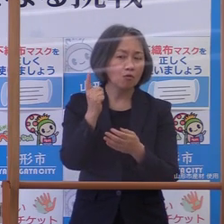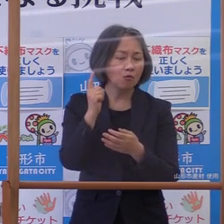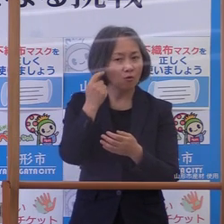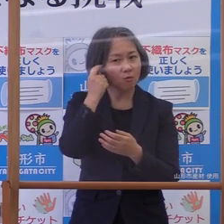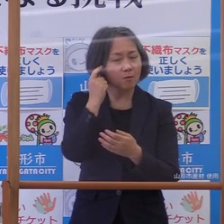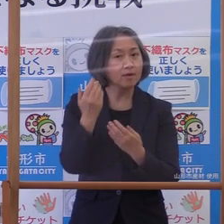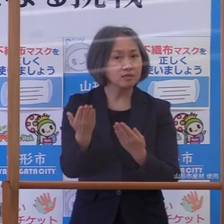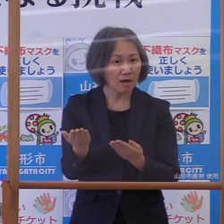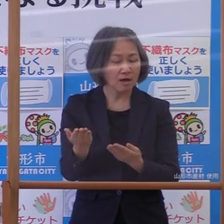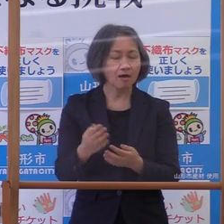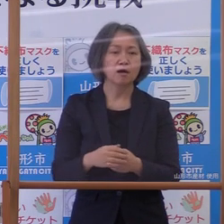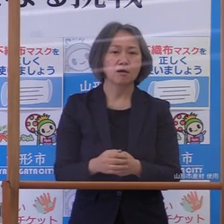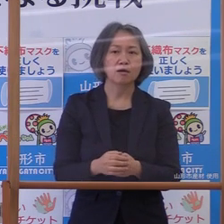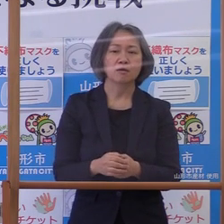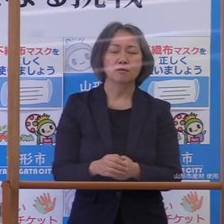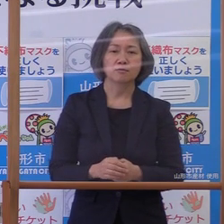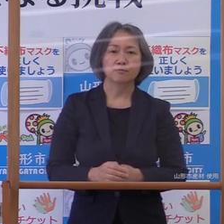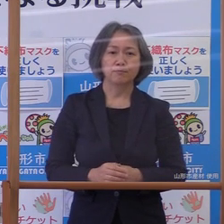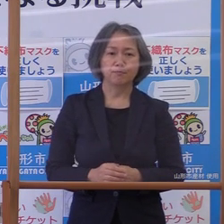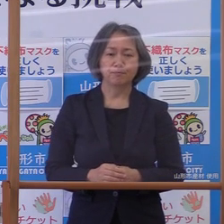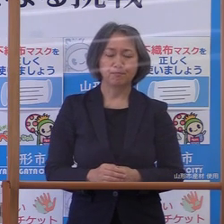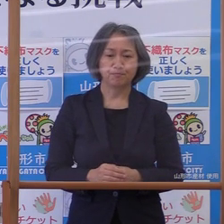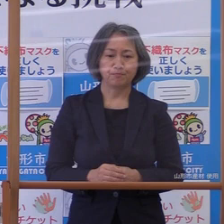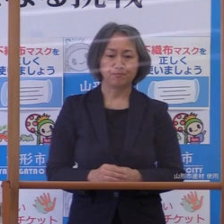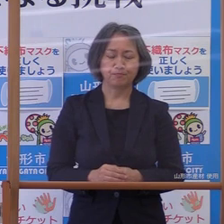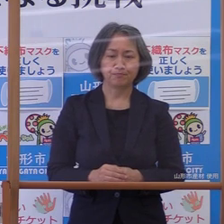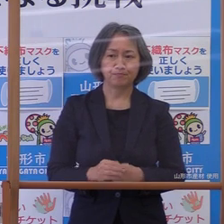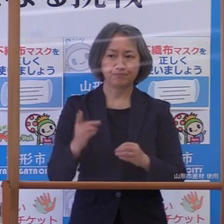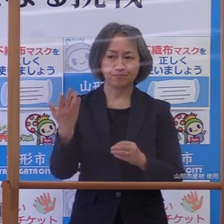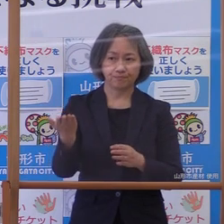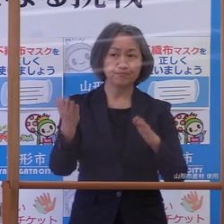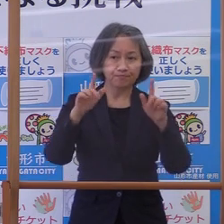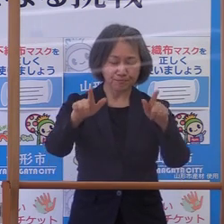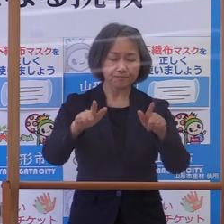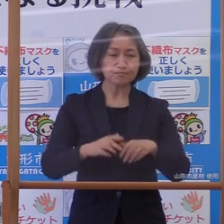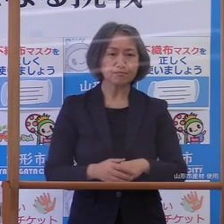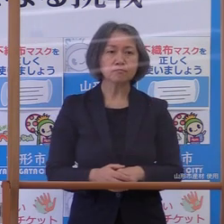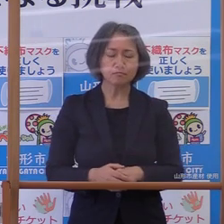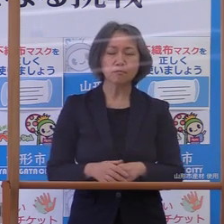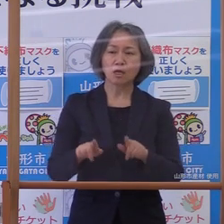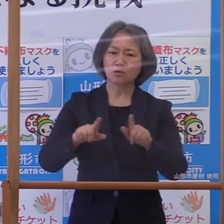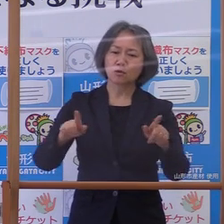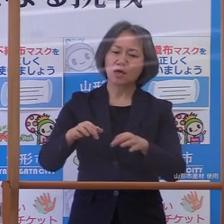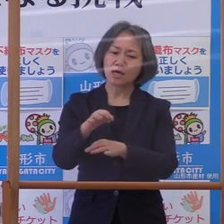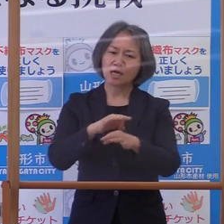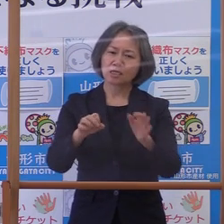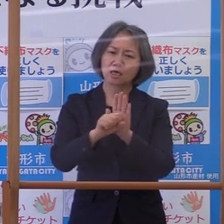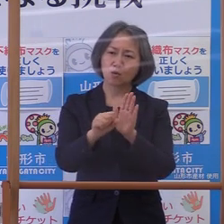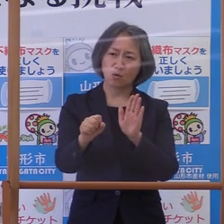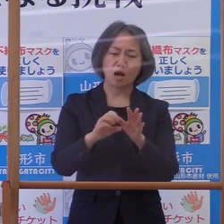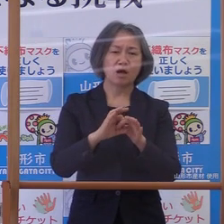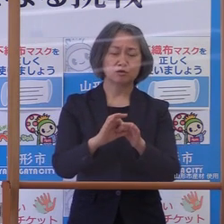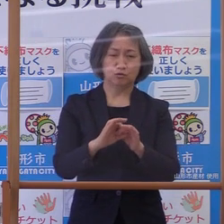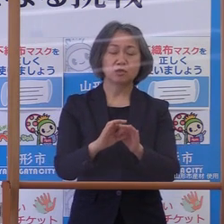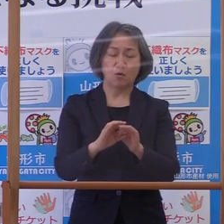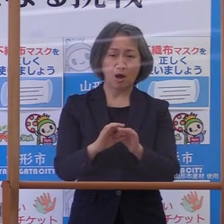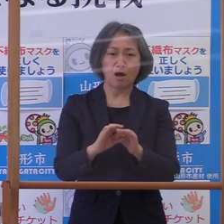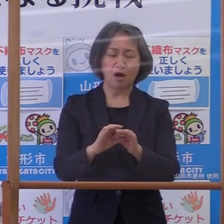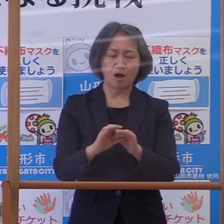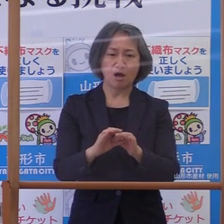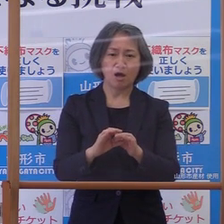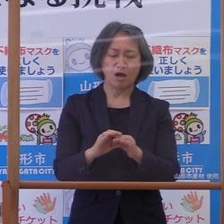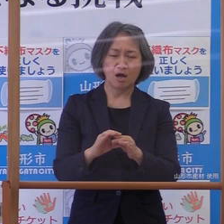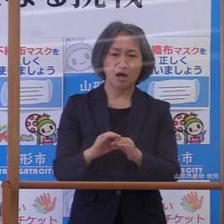と見ていらっしゃいますか。 はい、あの当然あのいわゆる経済効果につきましては、あの